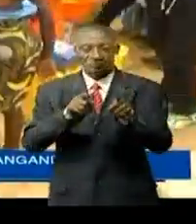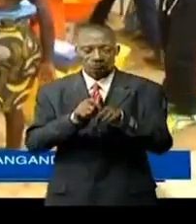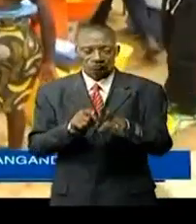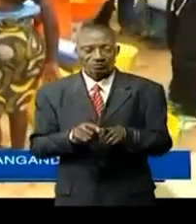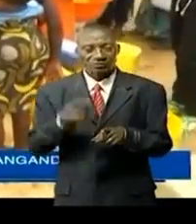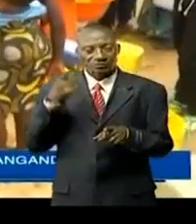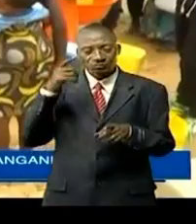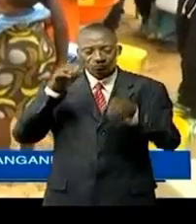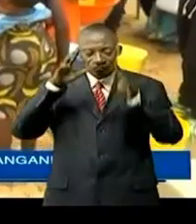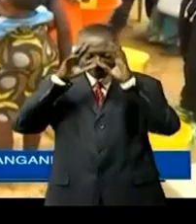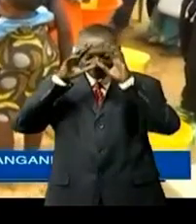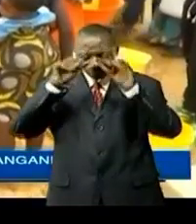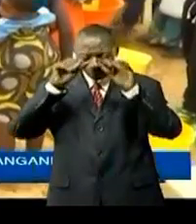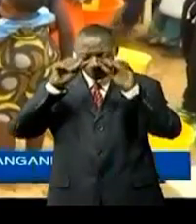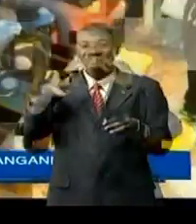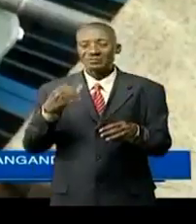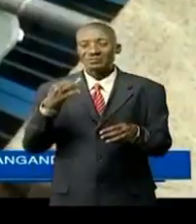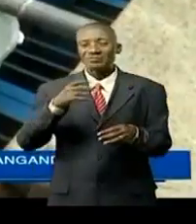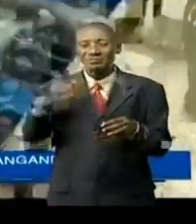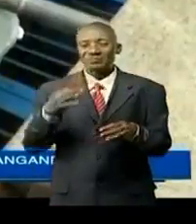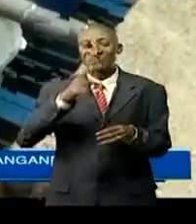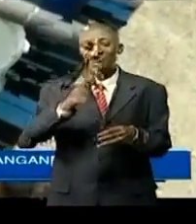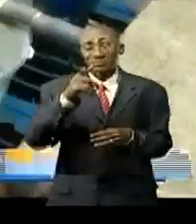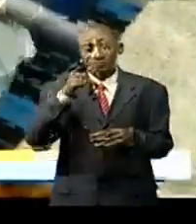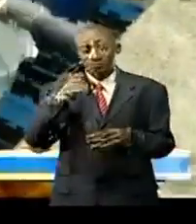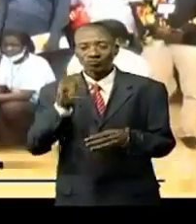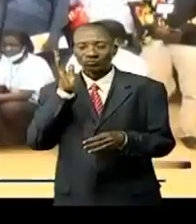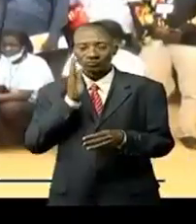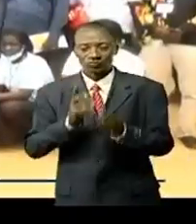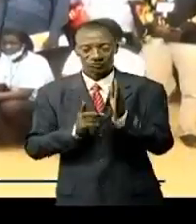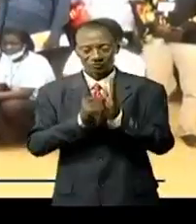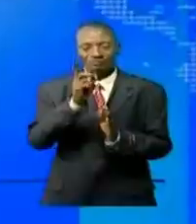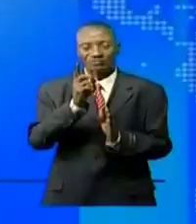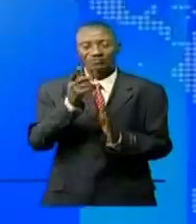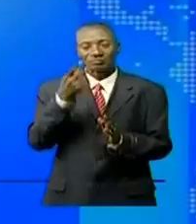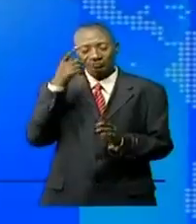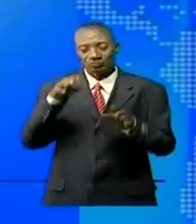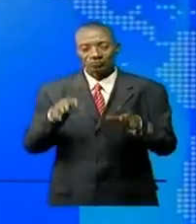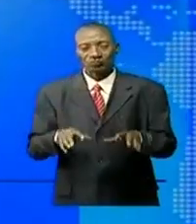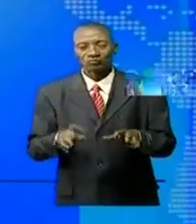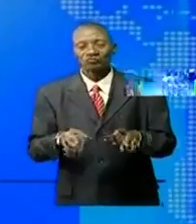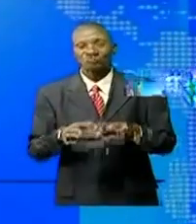du projet de développement durable en République démocratique du Congo.